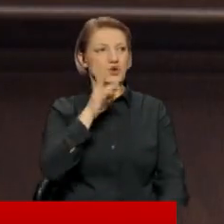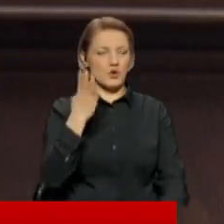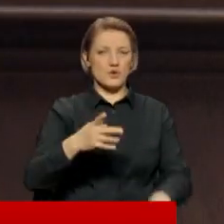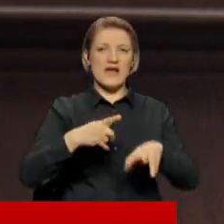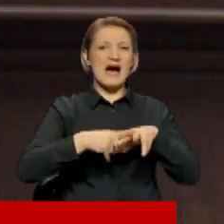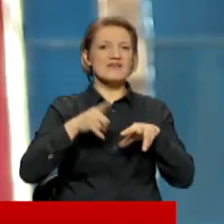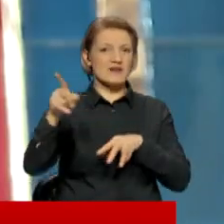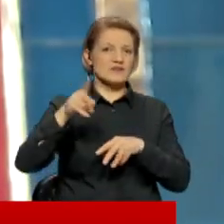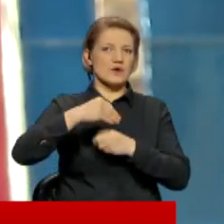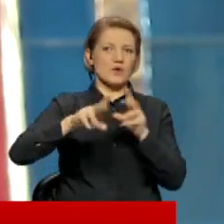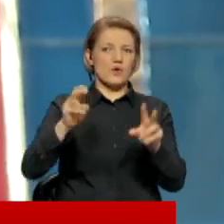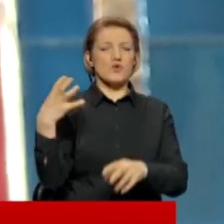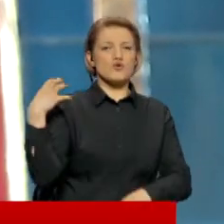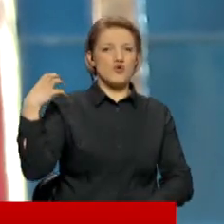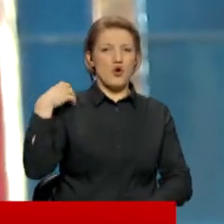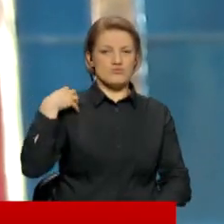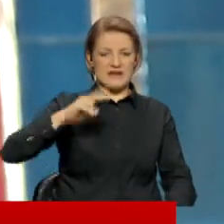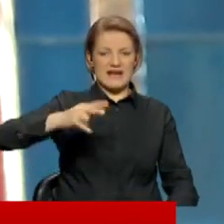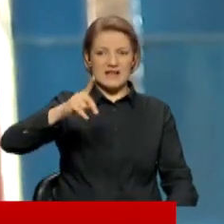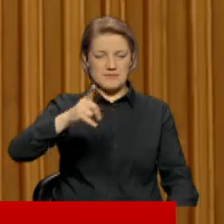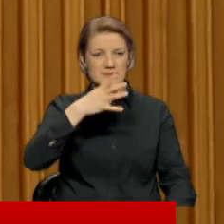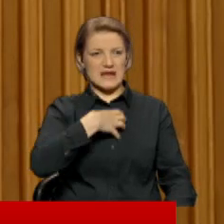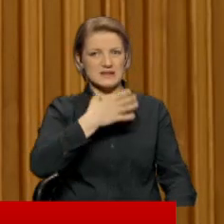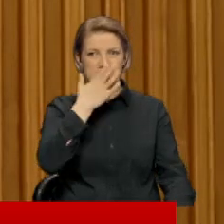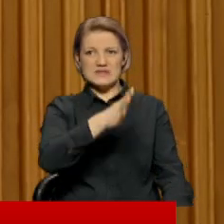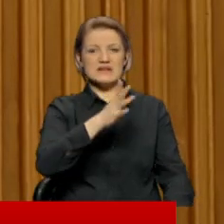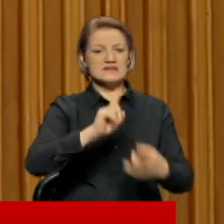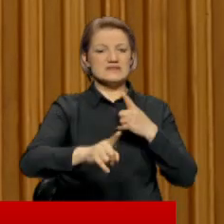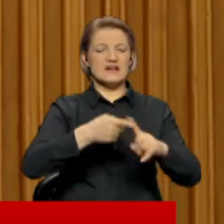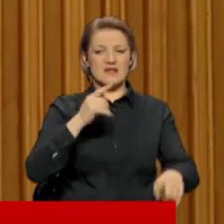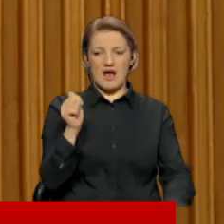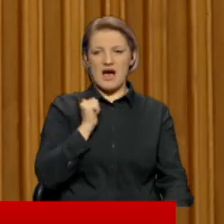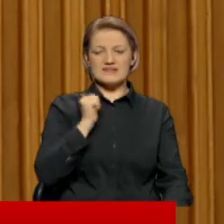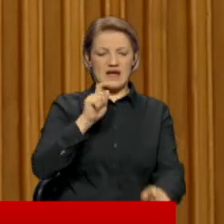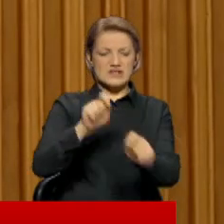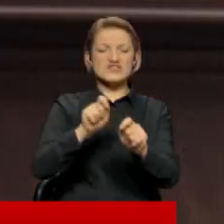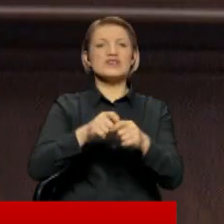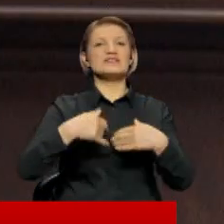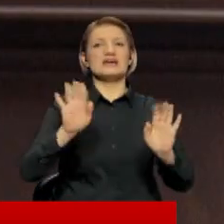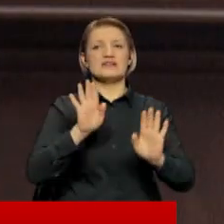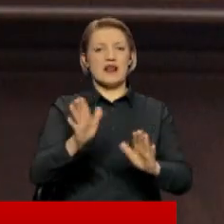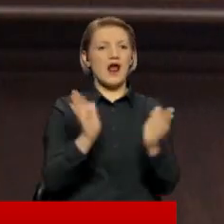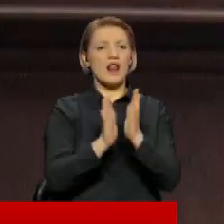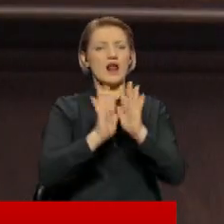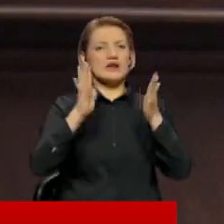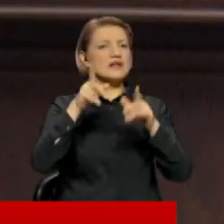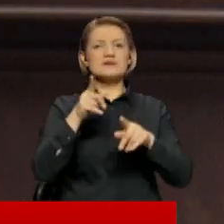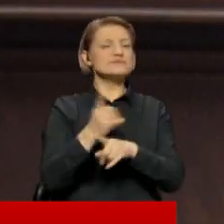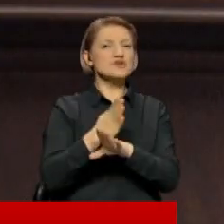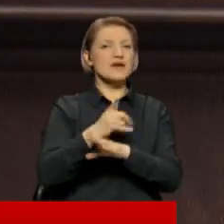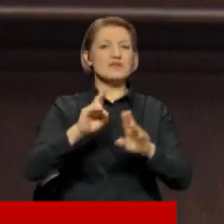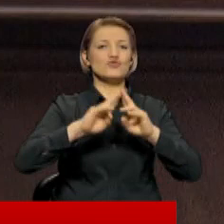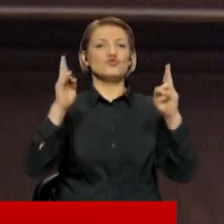arifiye'deki olay komuta kademesi haddini bilsin siyaset askerin işi değildir alkışladıkları şey